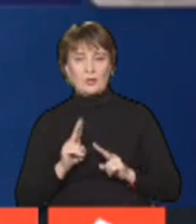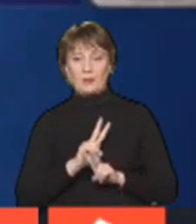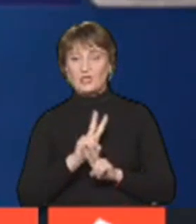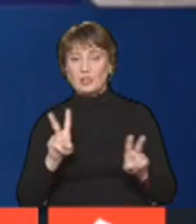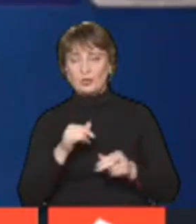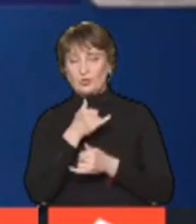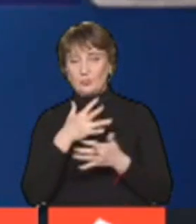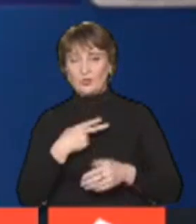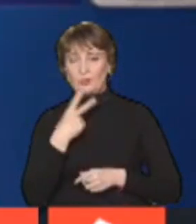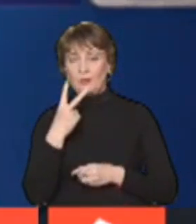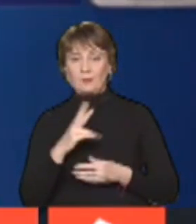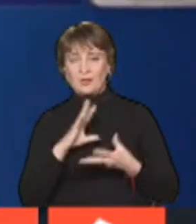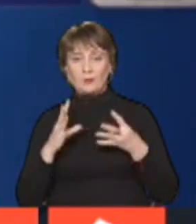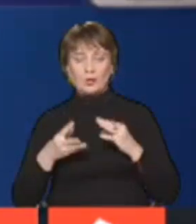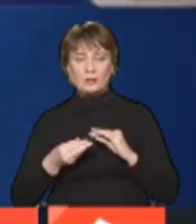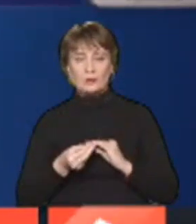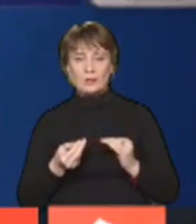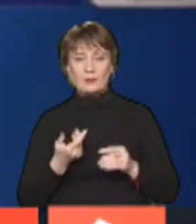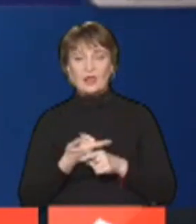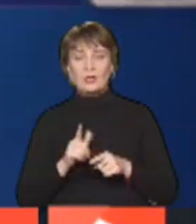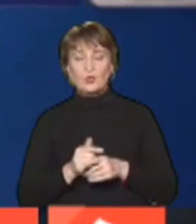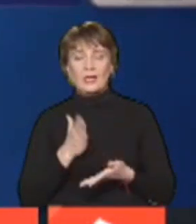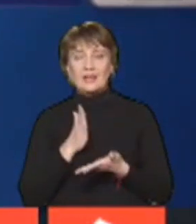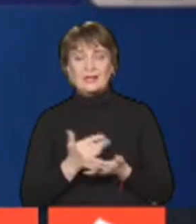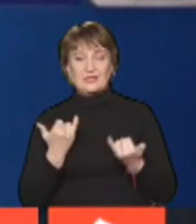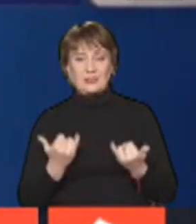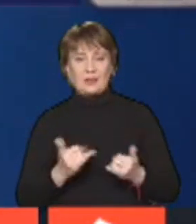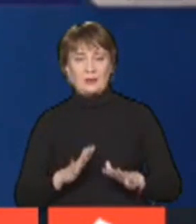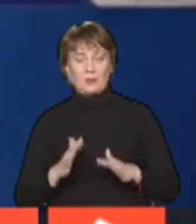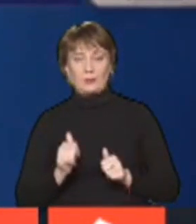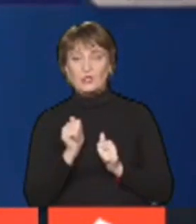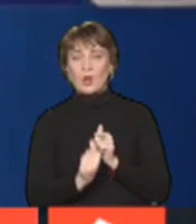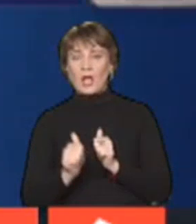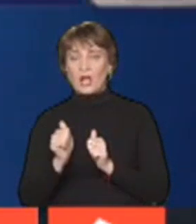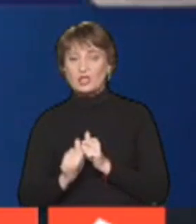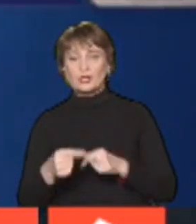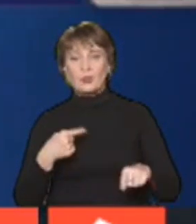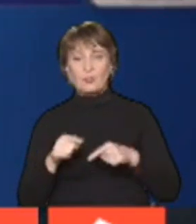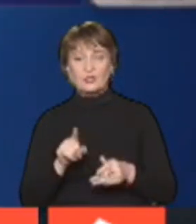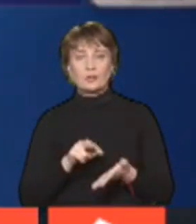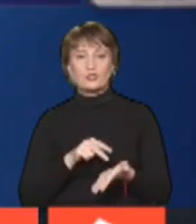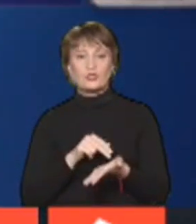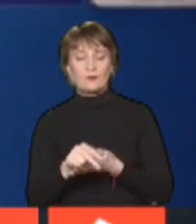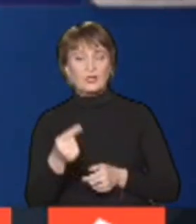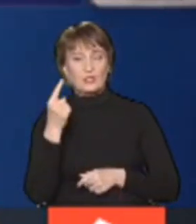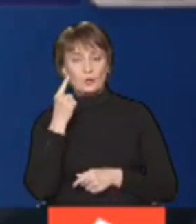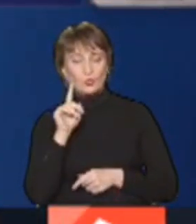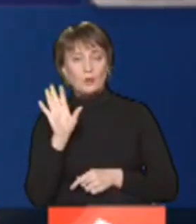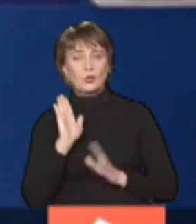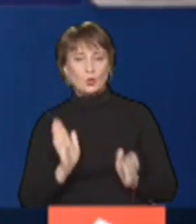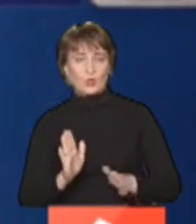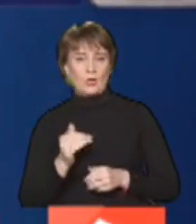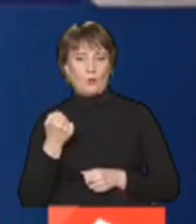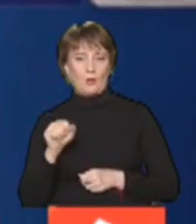видим это по результатам, которые есть на данный момент. Поэтому каждый матч мы должны выходить и думать только о победе.